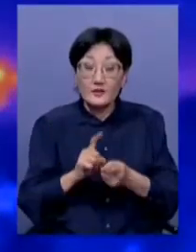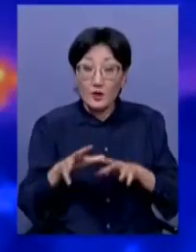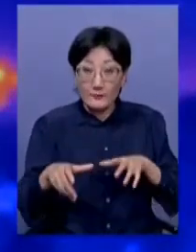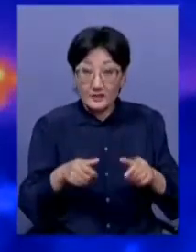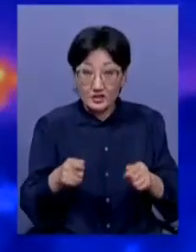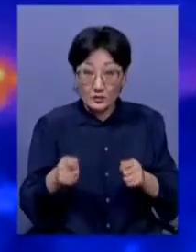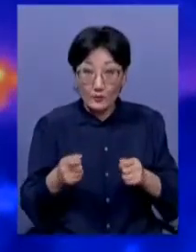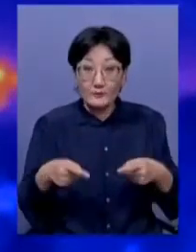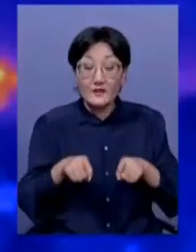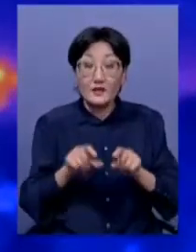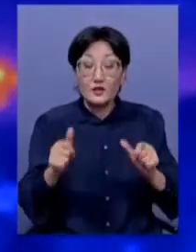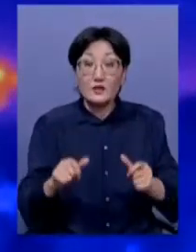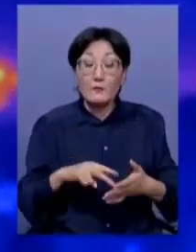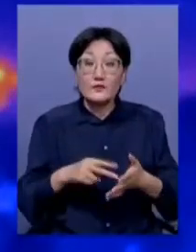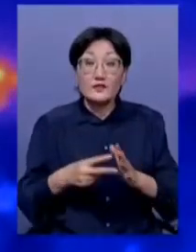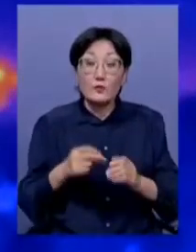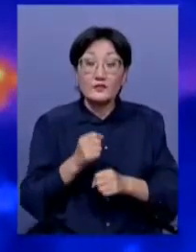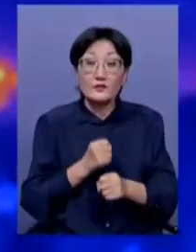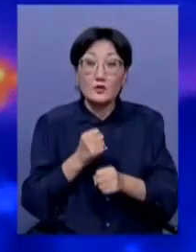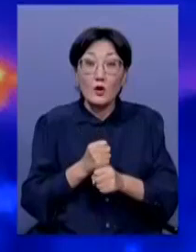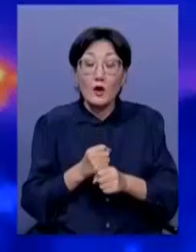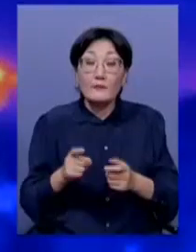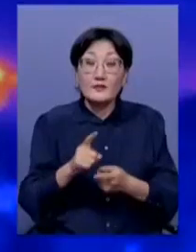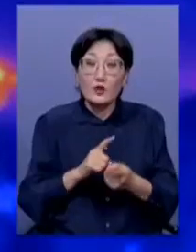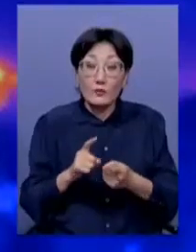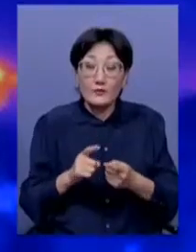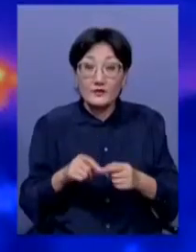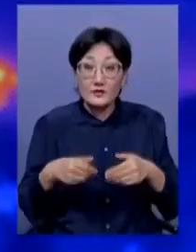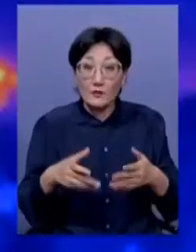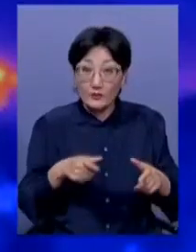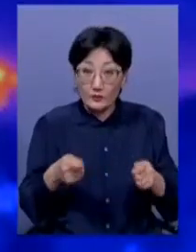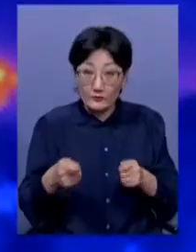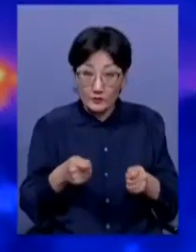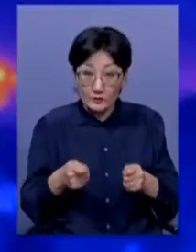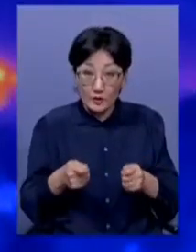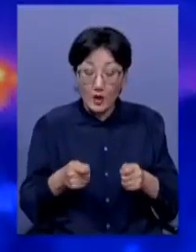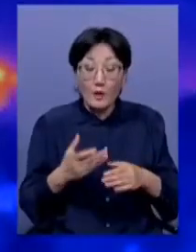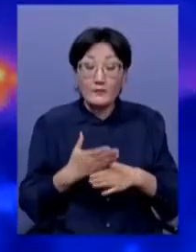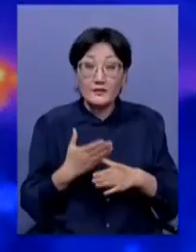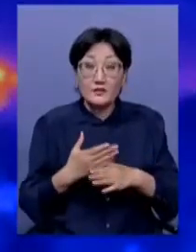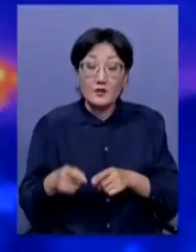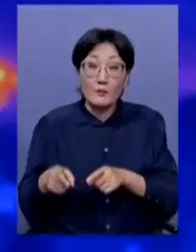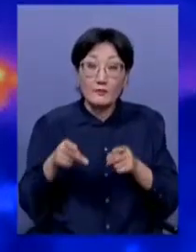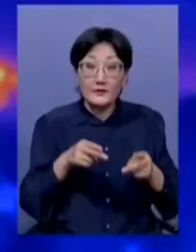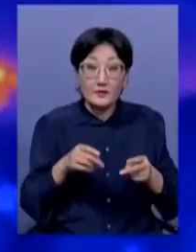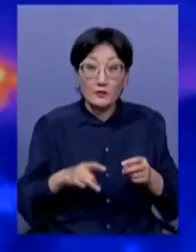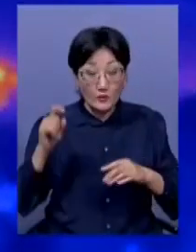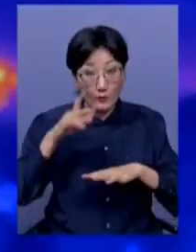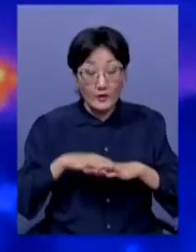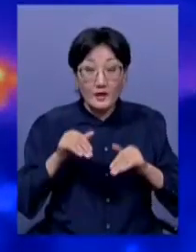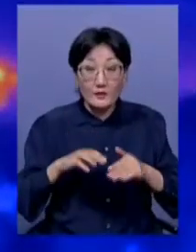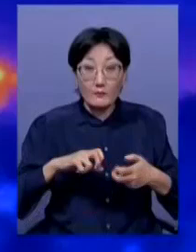президента. Таким образом, планируется создать транспарентное и подотчетное руководство. Поможет ли переезд акима района решить